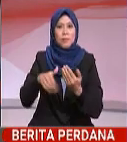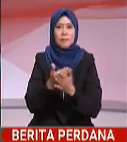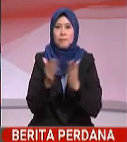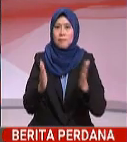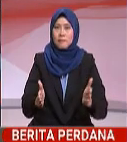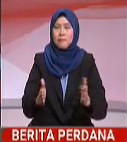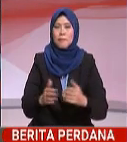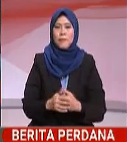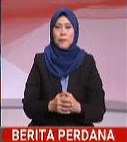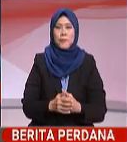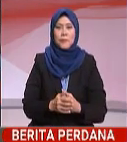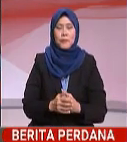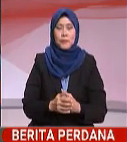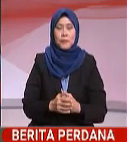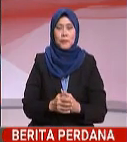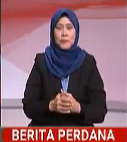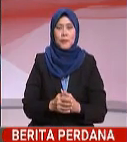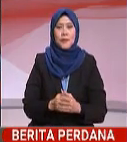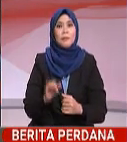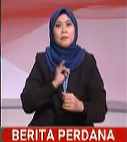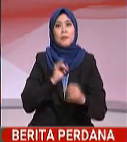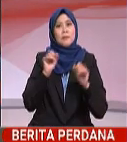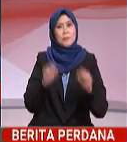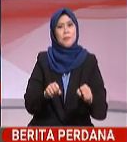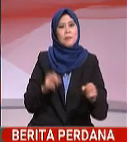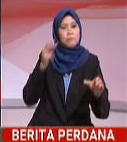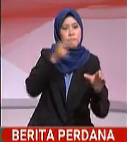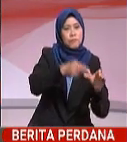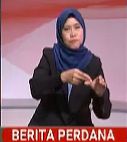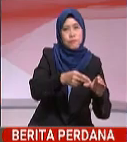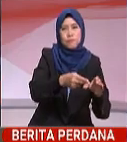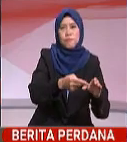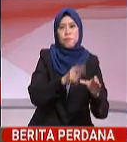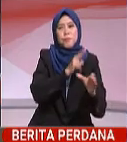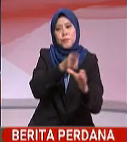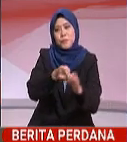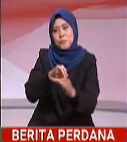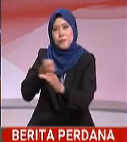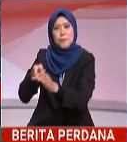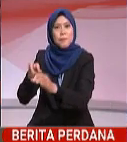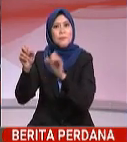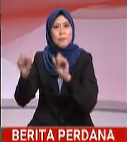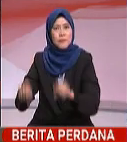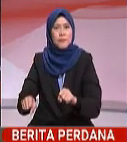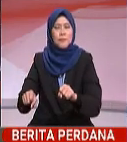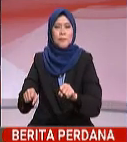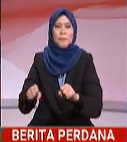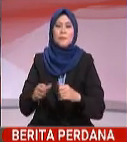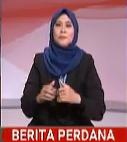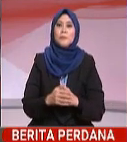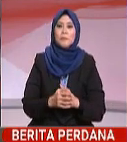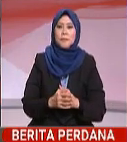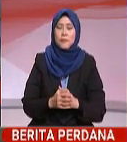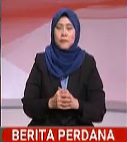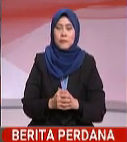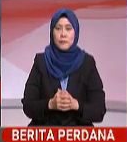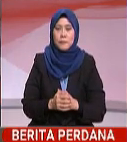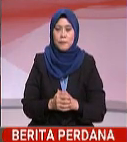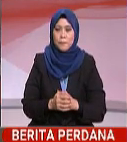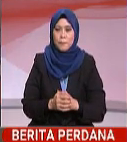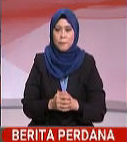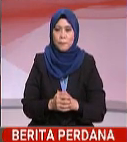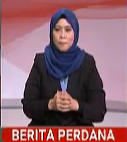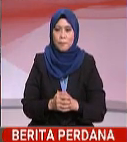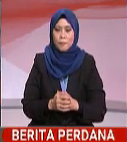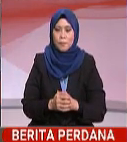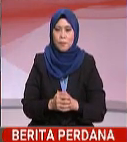dengan saya tak langsung, saya boleh berada di mainstream. Jadi, satu